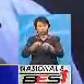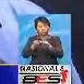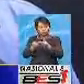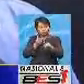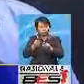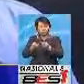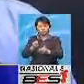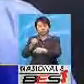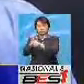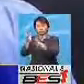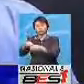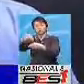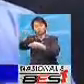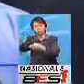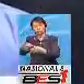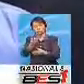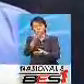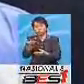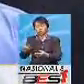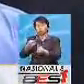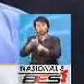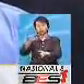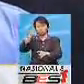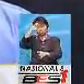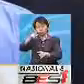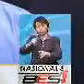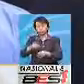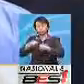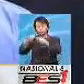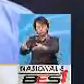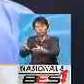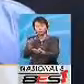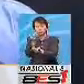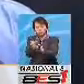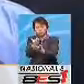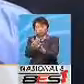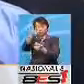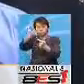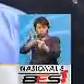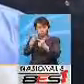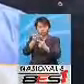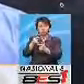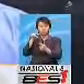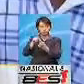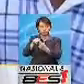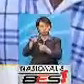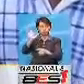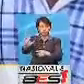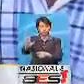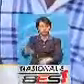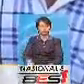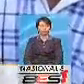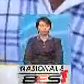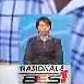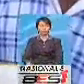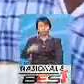peneroka mengeluarkan hasil mereka sekurang-kurangnya untuk menampung pendapatan t bulan yang akan dibuat kuatasa nanti jadi inilah